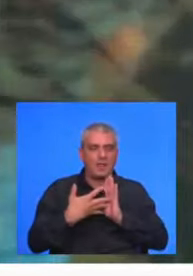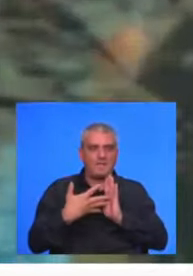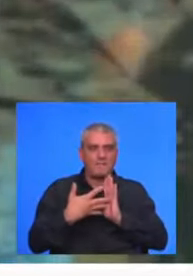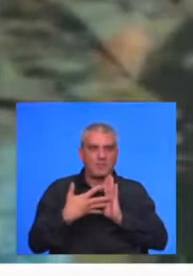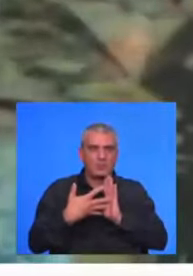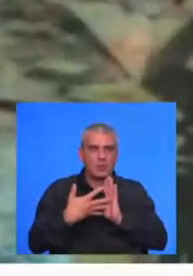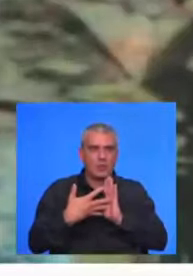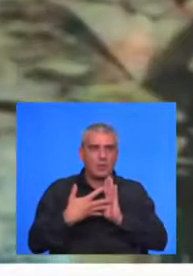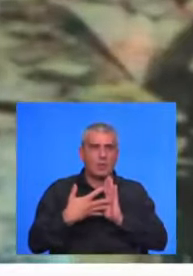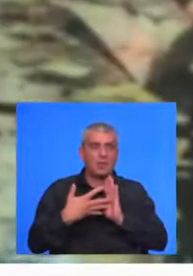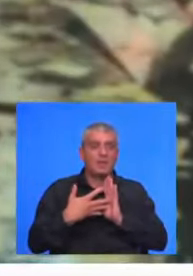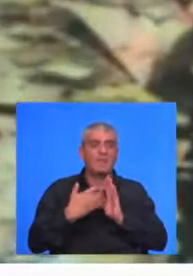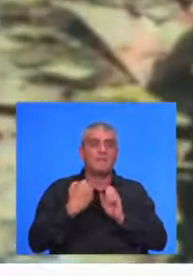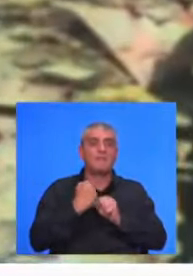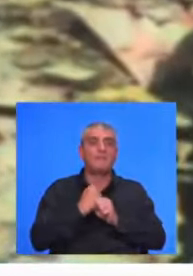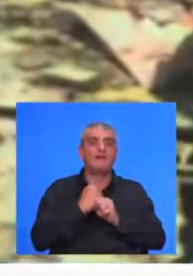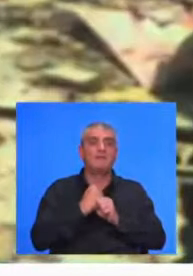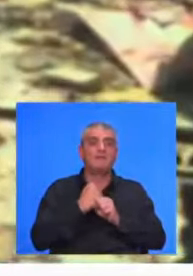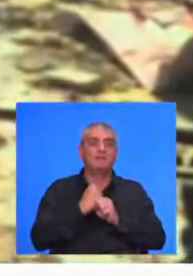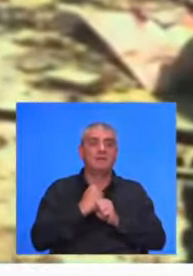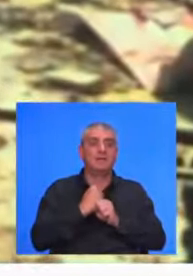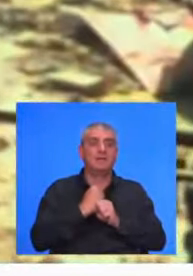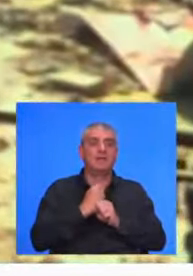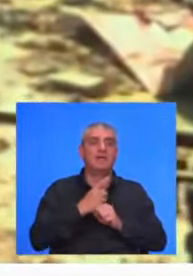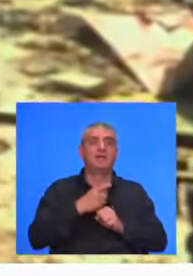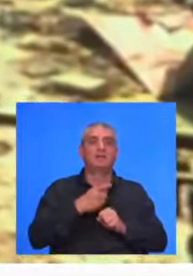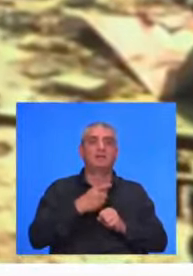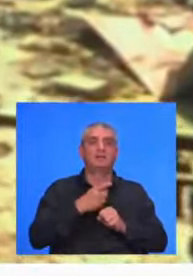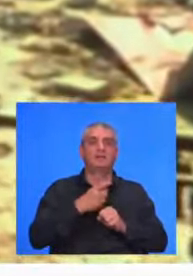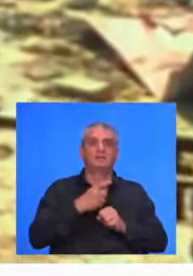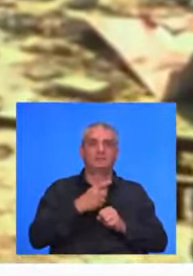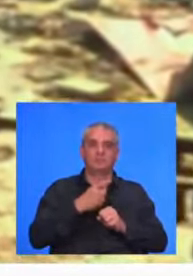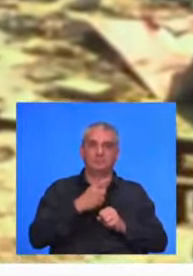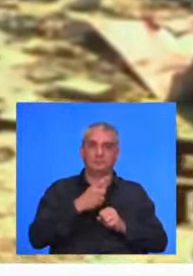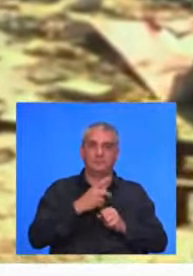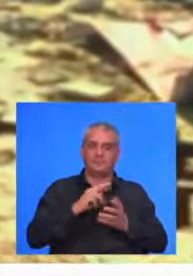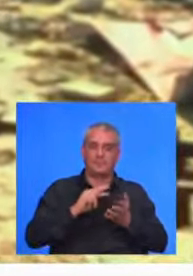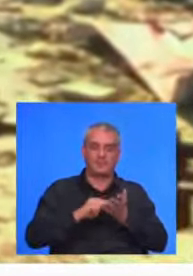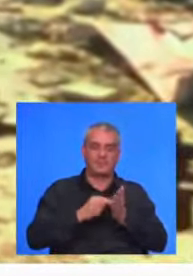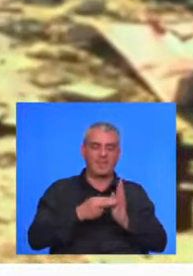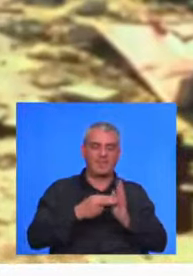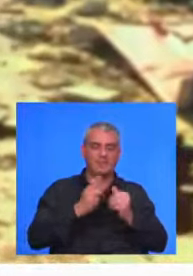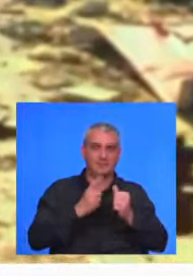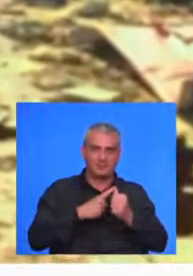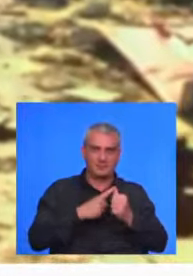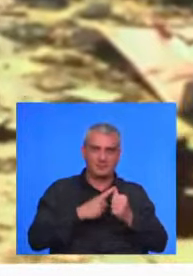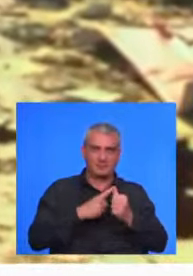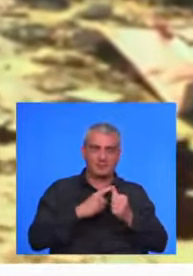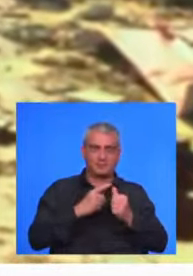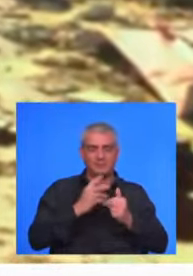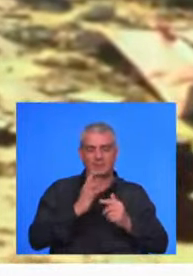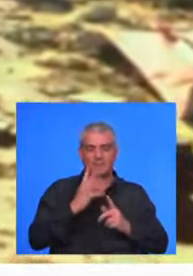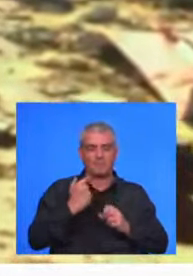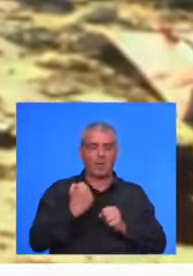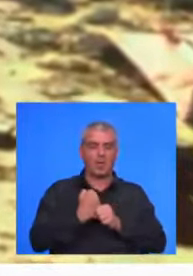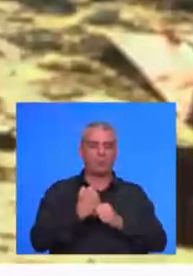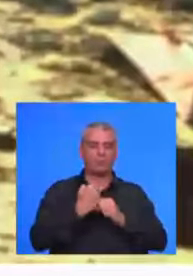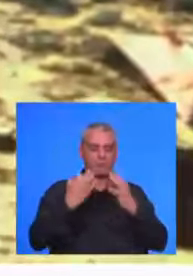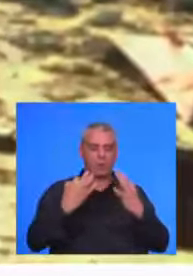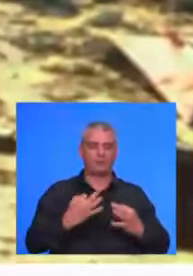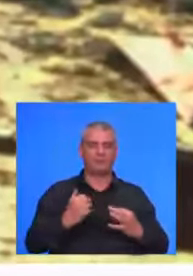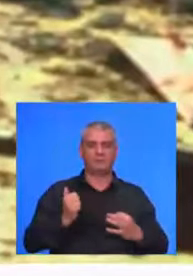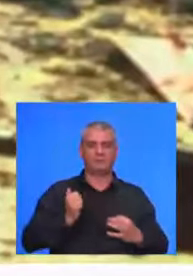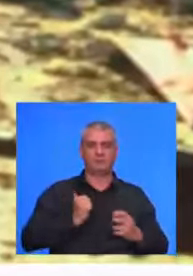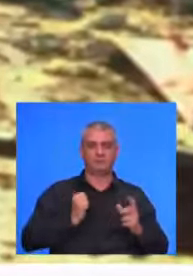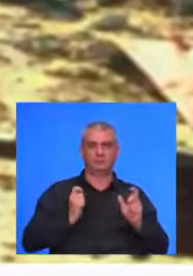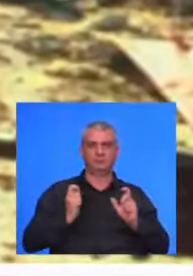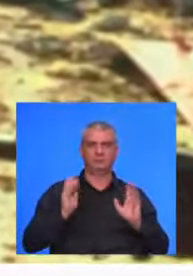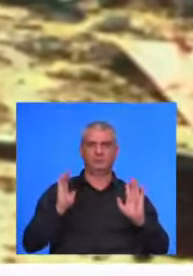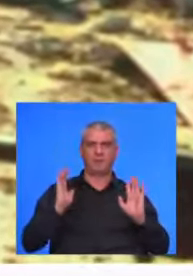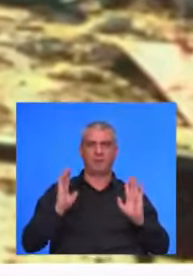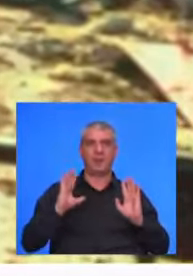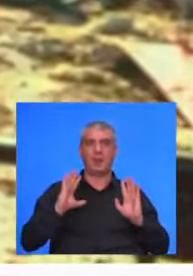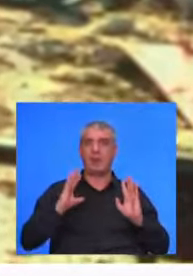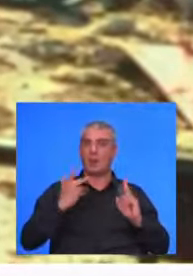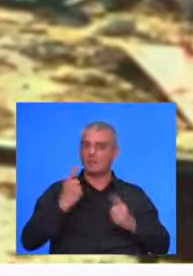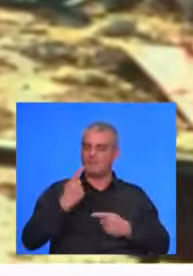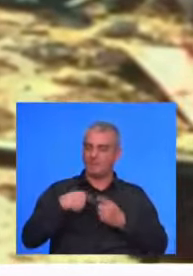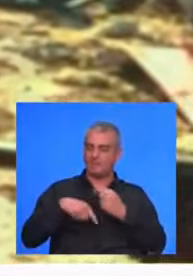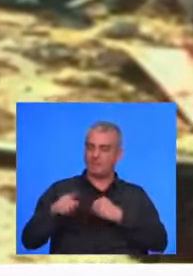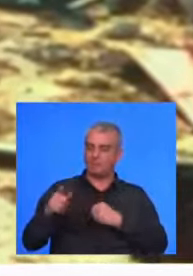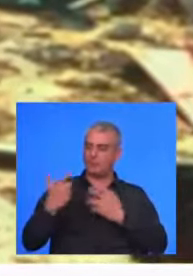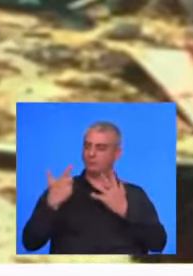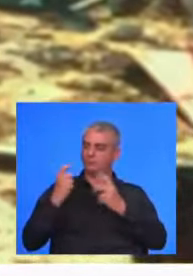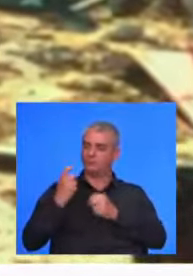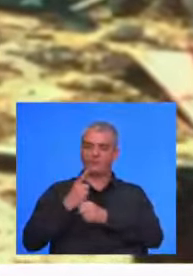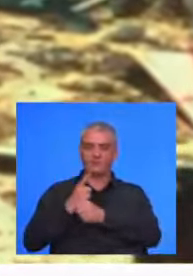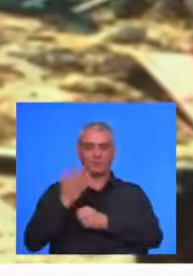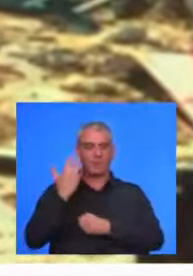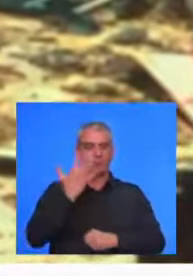בתחקור מבצעי, את המערכת הטקטית, על גבול האופרטיבית של צבא הגנה לישראל. למה במקום 70 טנקים